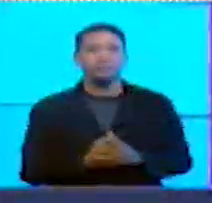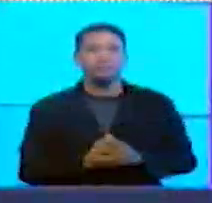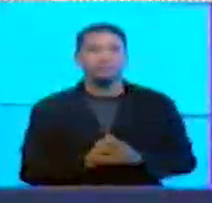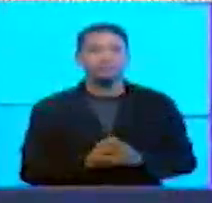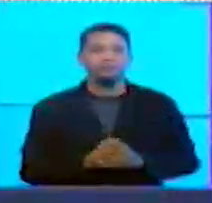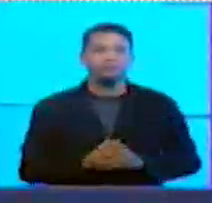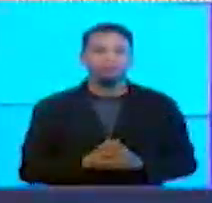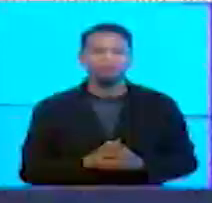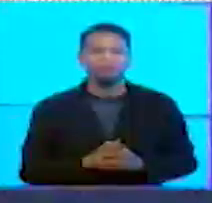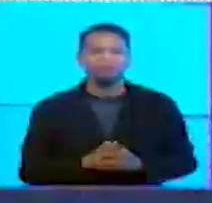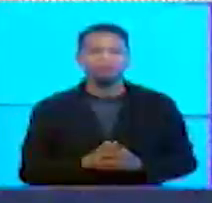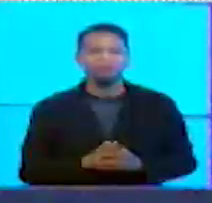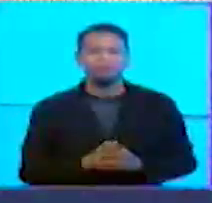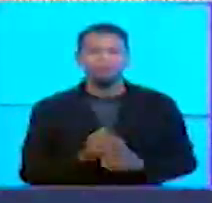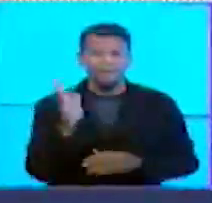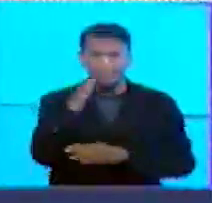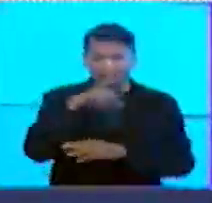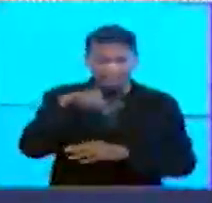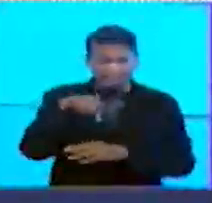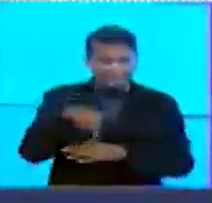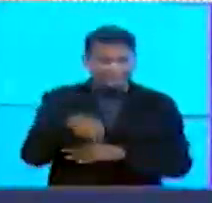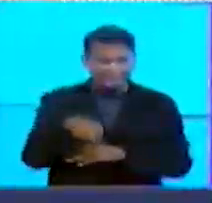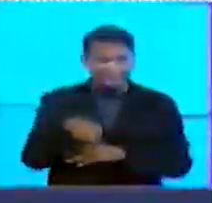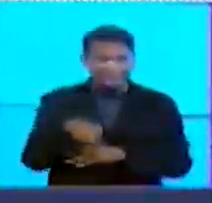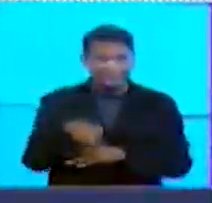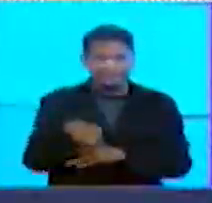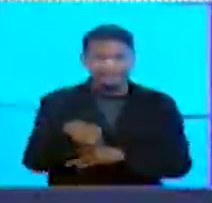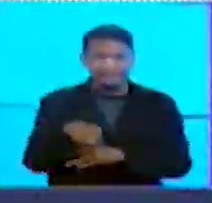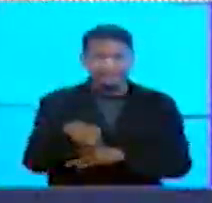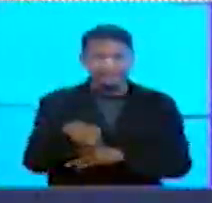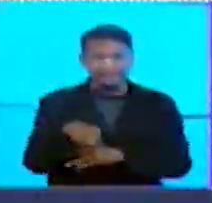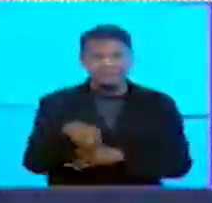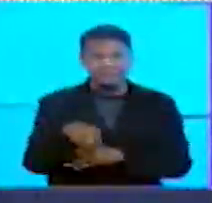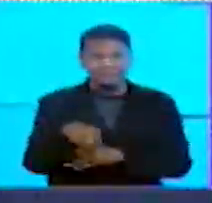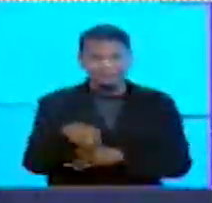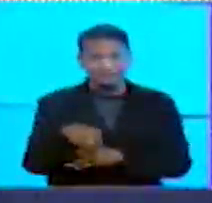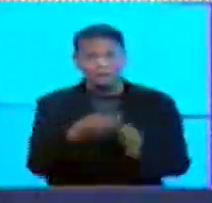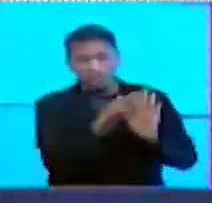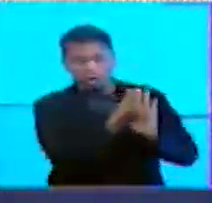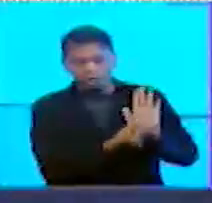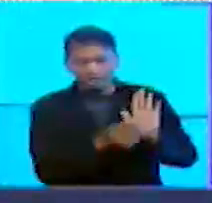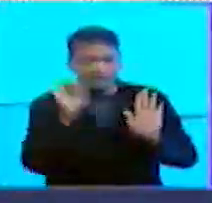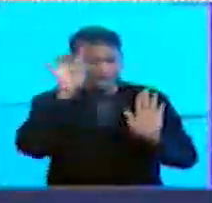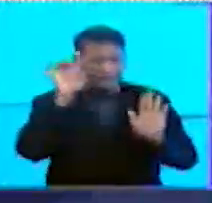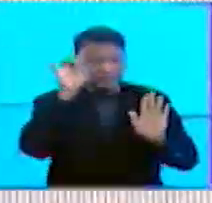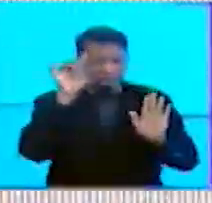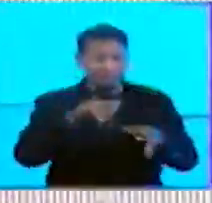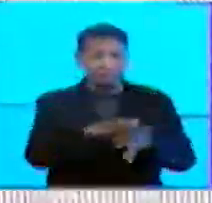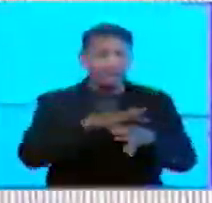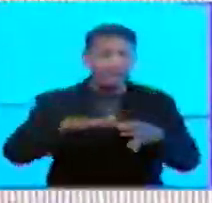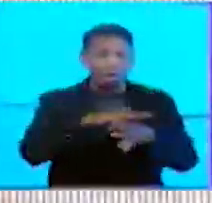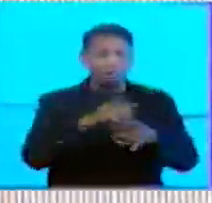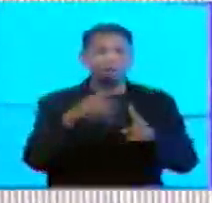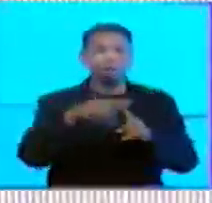kita di hari-hari ini, dan ini memang tujuan dari Beli Kreatif Danau Toba, bagaimana kita onboarding,